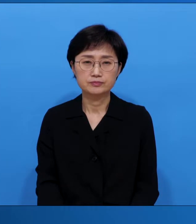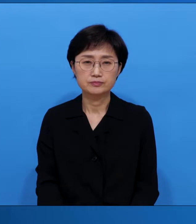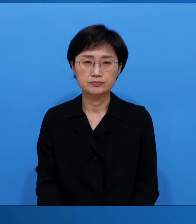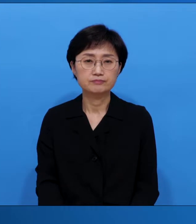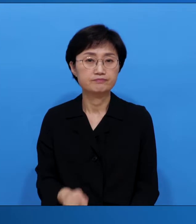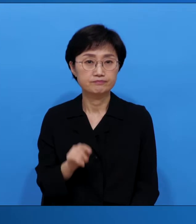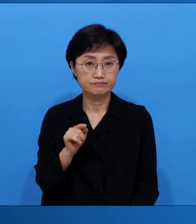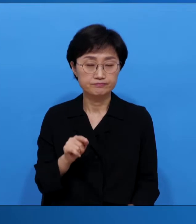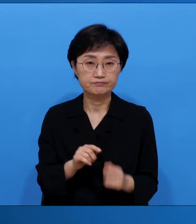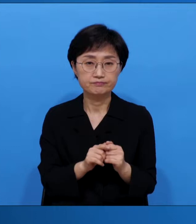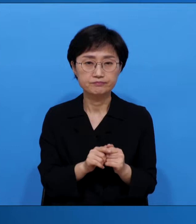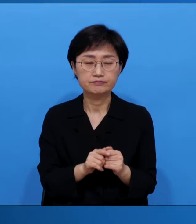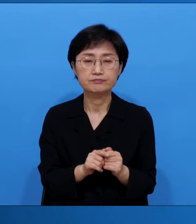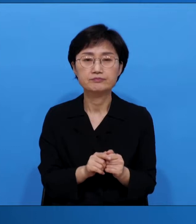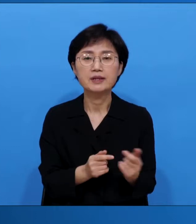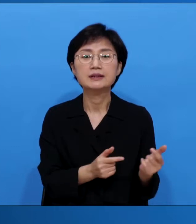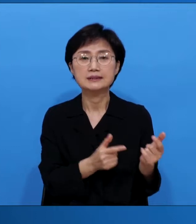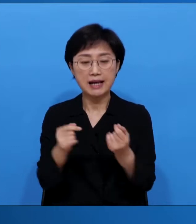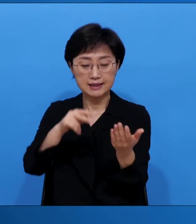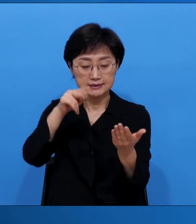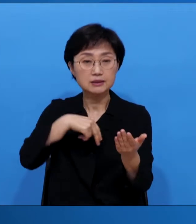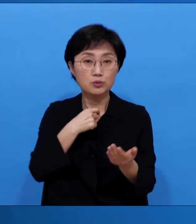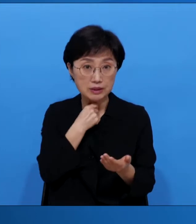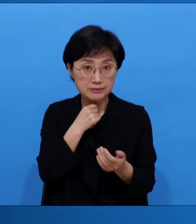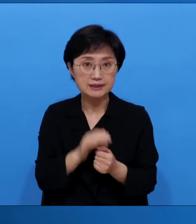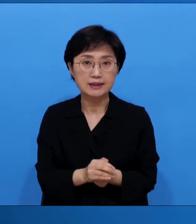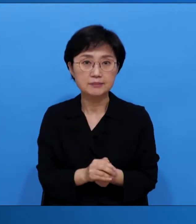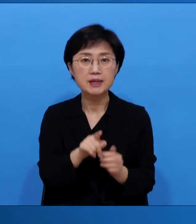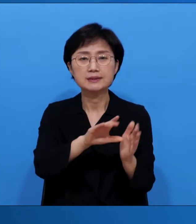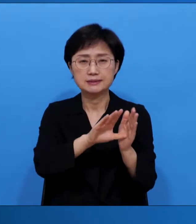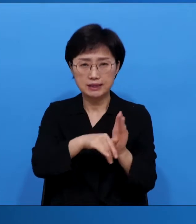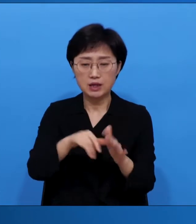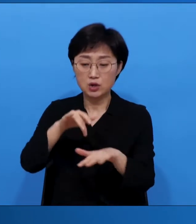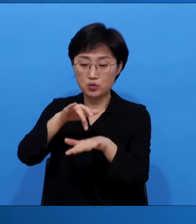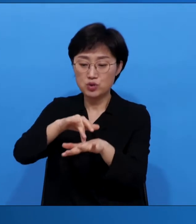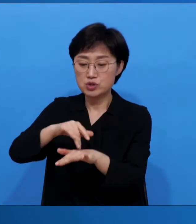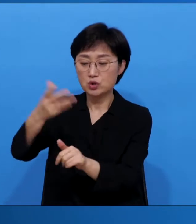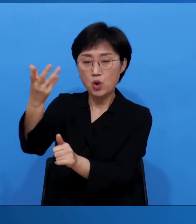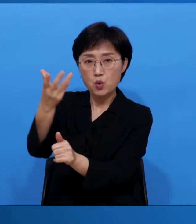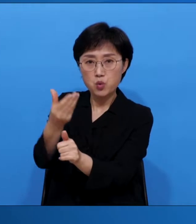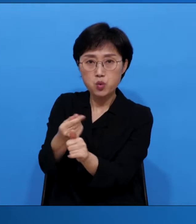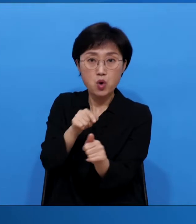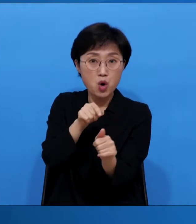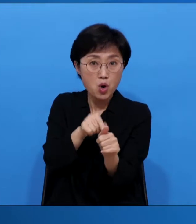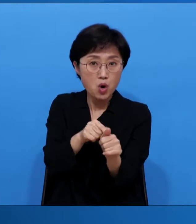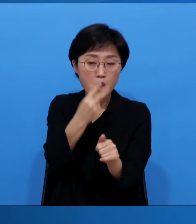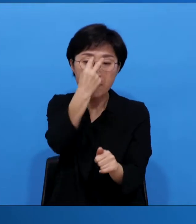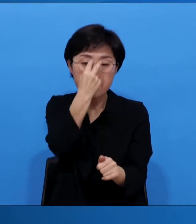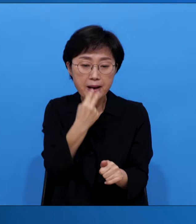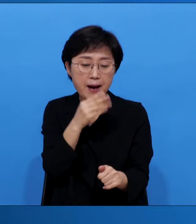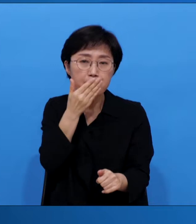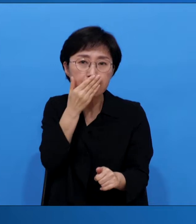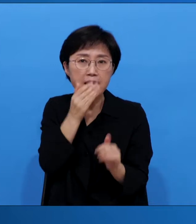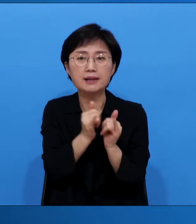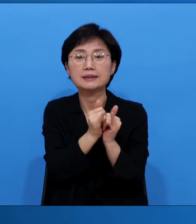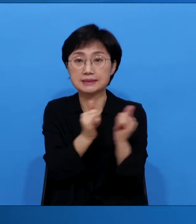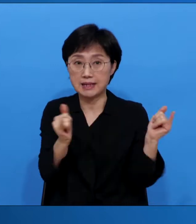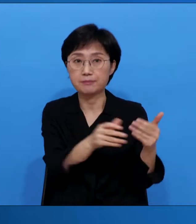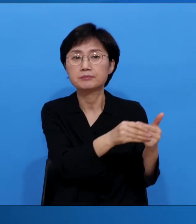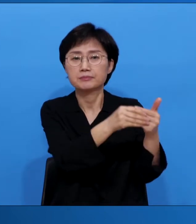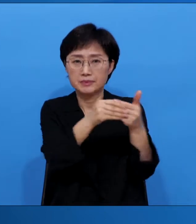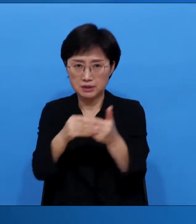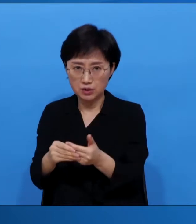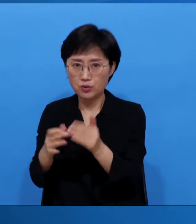마태복음 12장 22절에서 29절의 말씀을 다 같이 합독하겠습니다. 그때 귀신 들려 눈 멀고 말 못하는 사람을